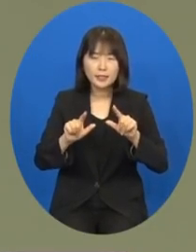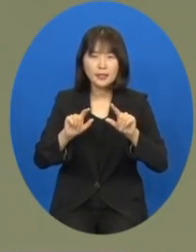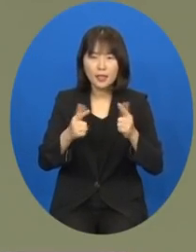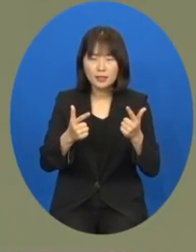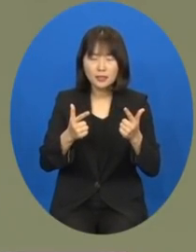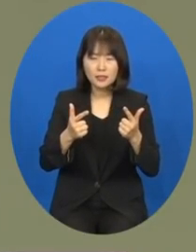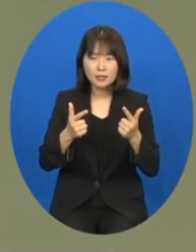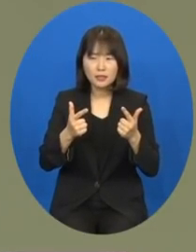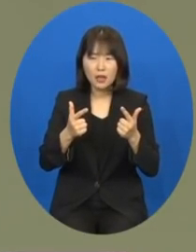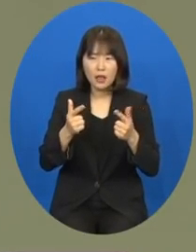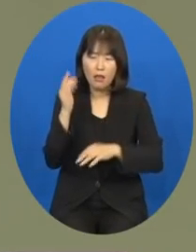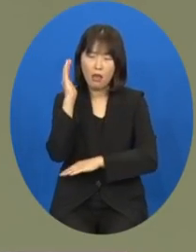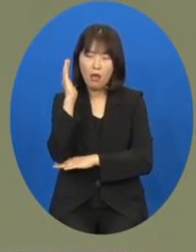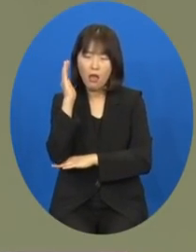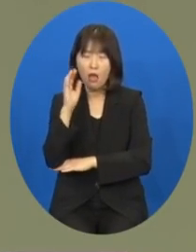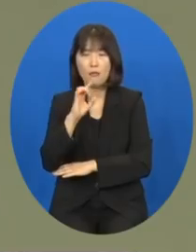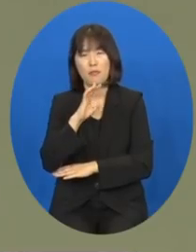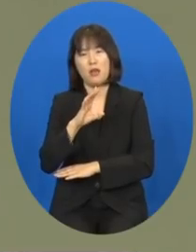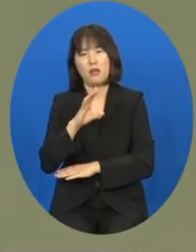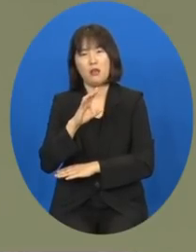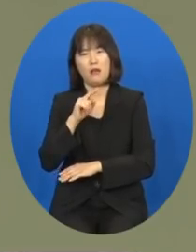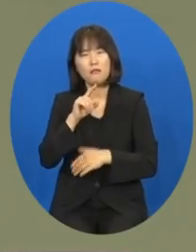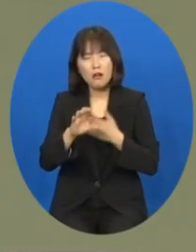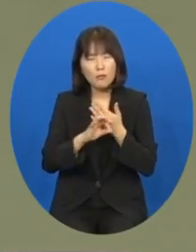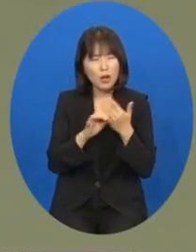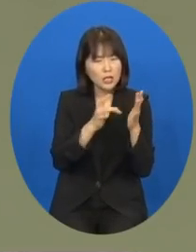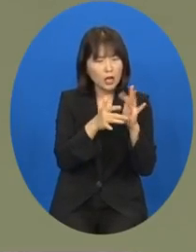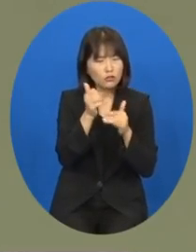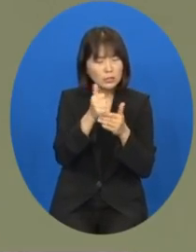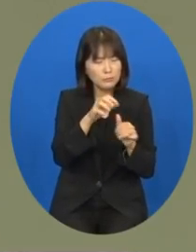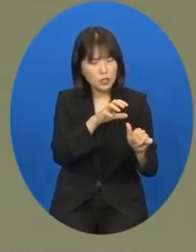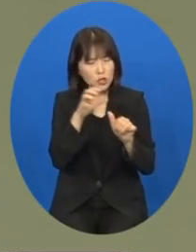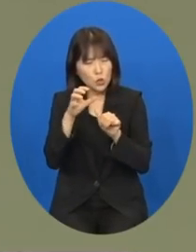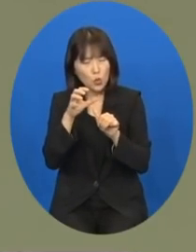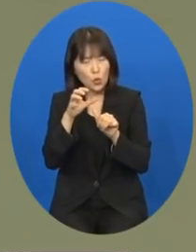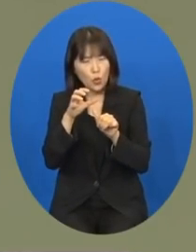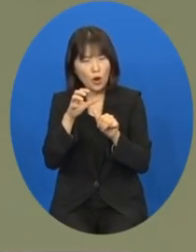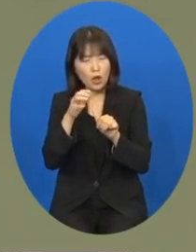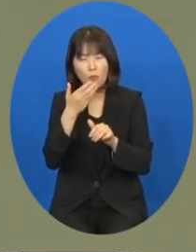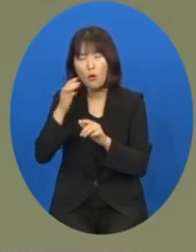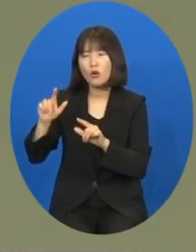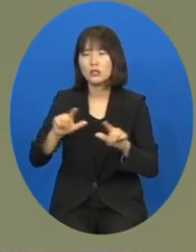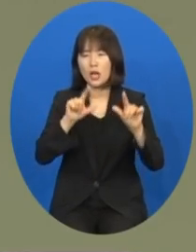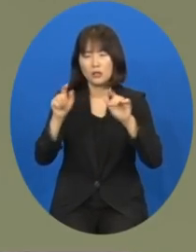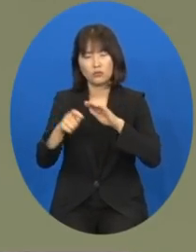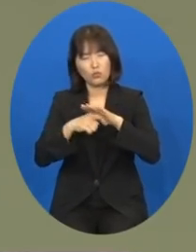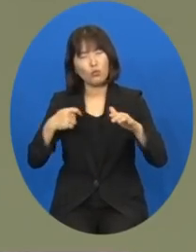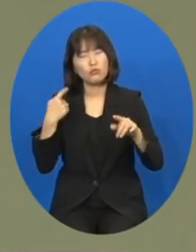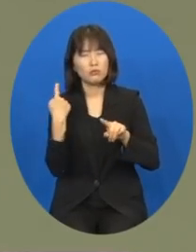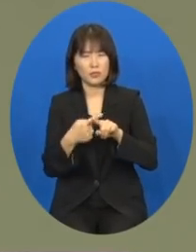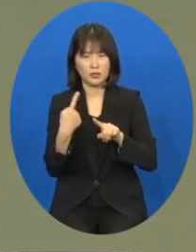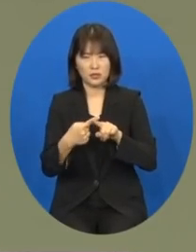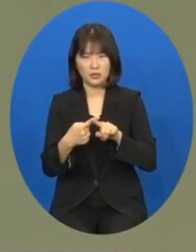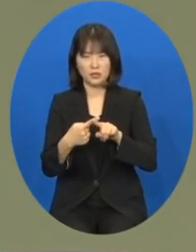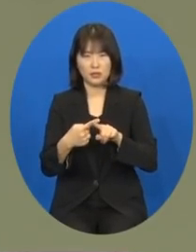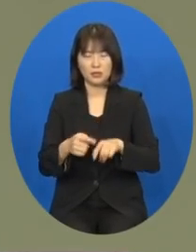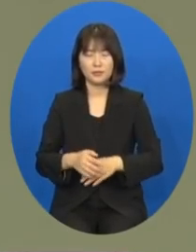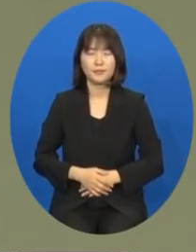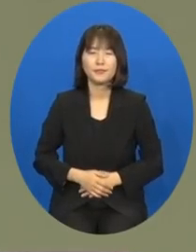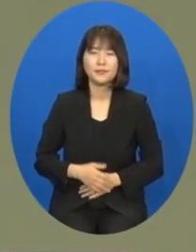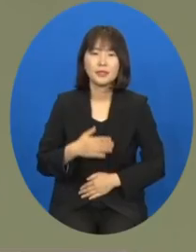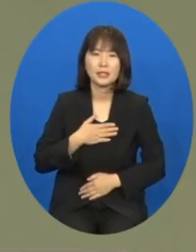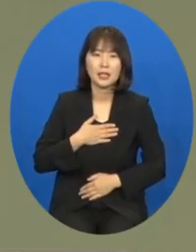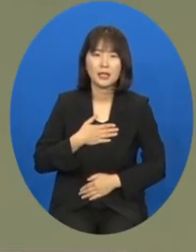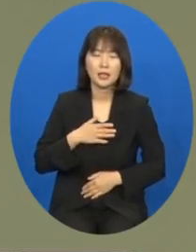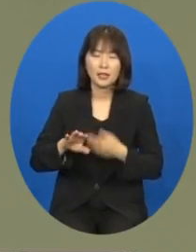넘기고 예수님의 이용해서 먹는 도둑이나 다름 없는 것이죠 제가 작은 이민교회 생길 때는 요